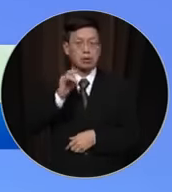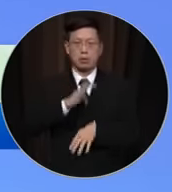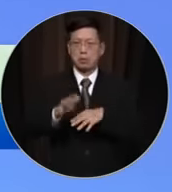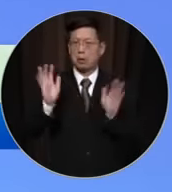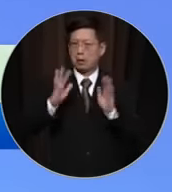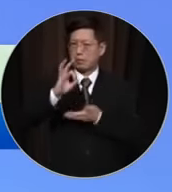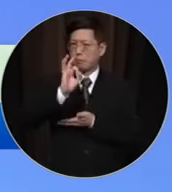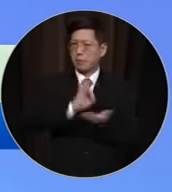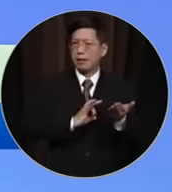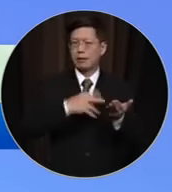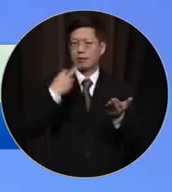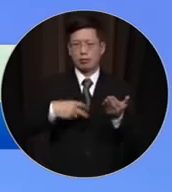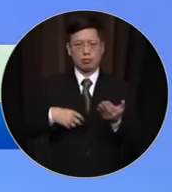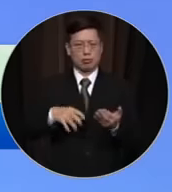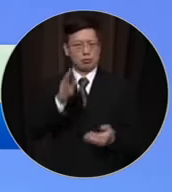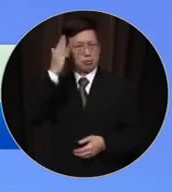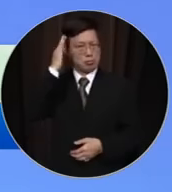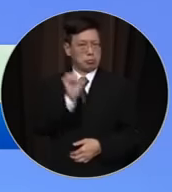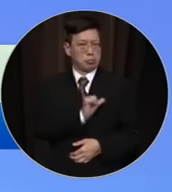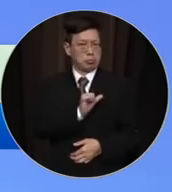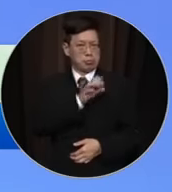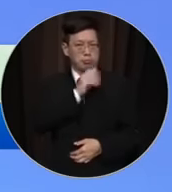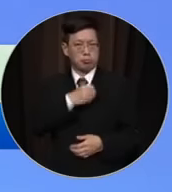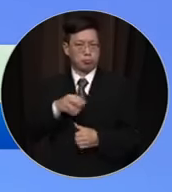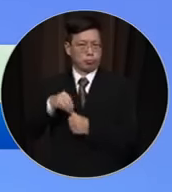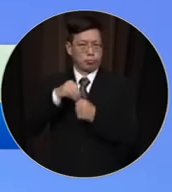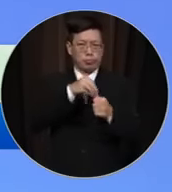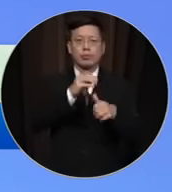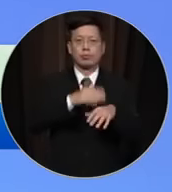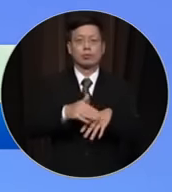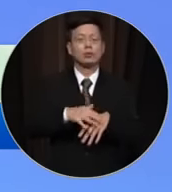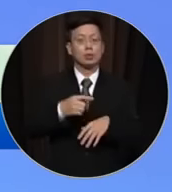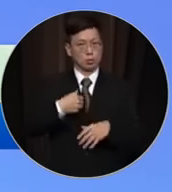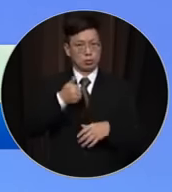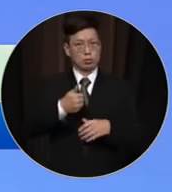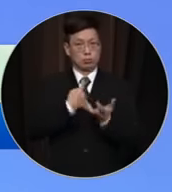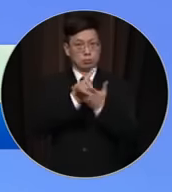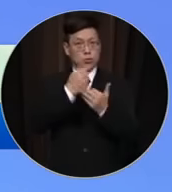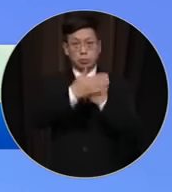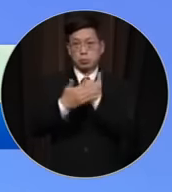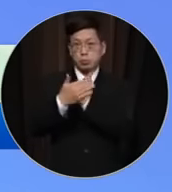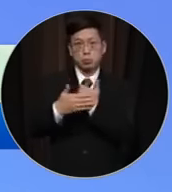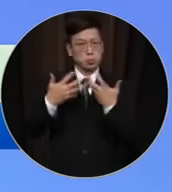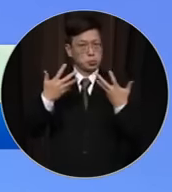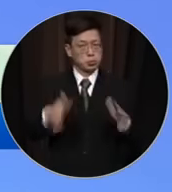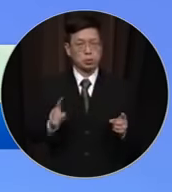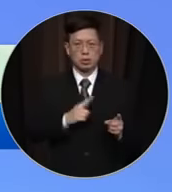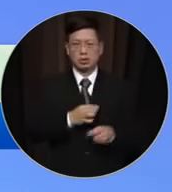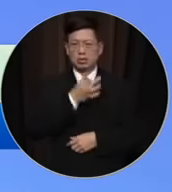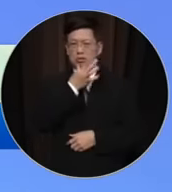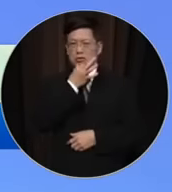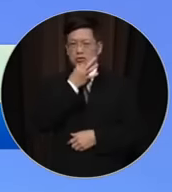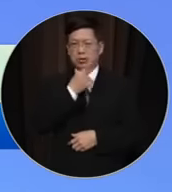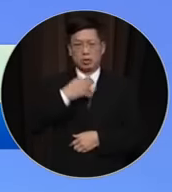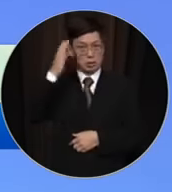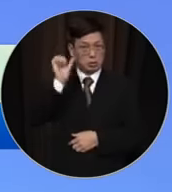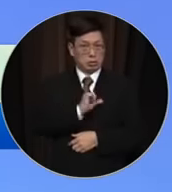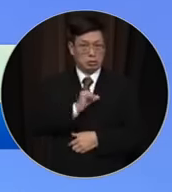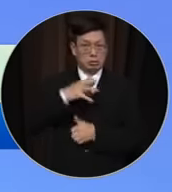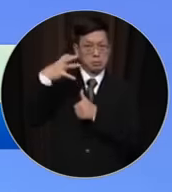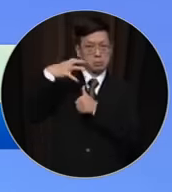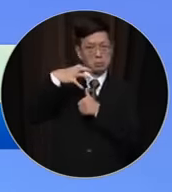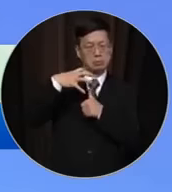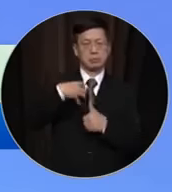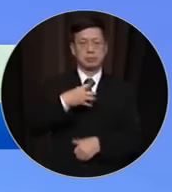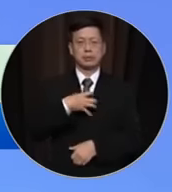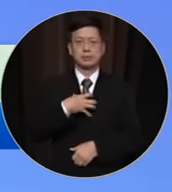卖小孩，还有黑道的介入，所以推动的过程当中，参与保护工作的朋友们其实都必须活在黑道的暴力威胁